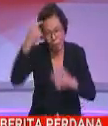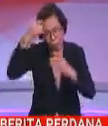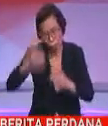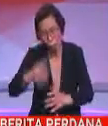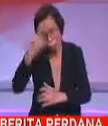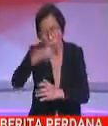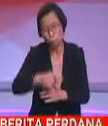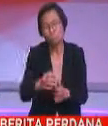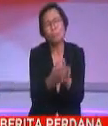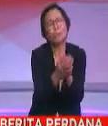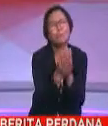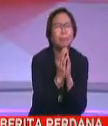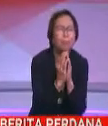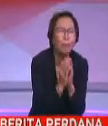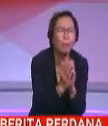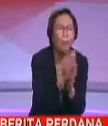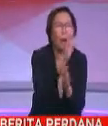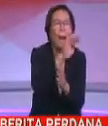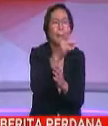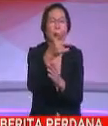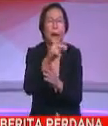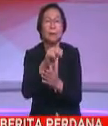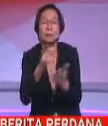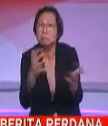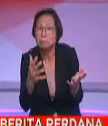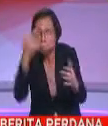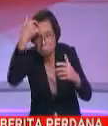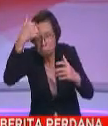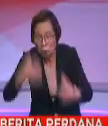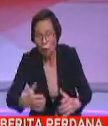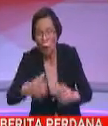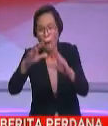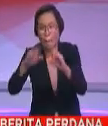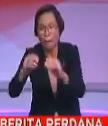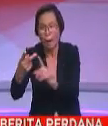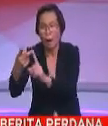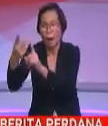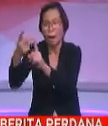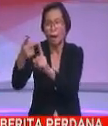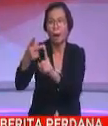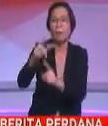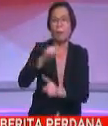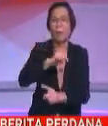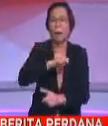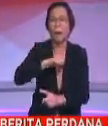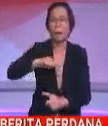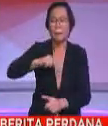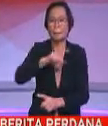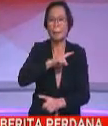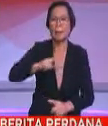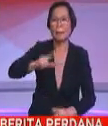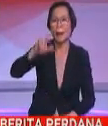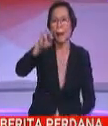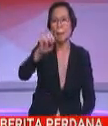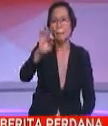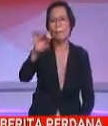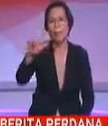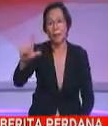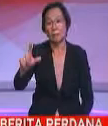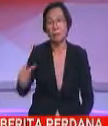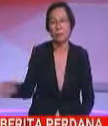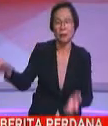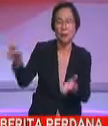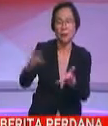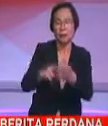Keputusan untuk membuat rayuan kepada MKN itu diputuskan selepas mesyuarat khas ahli lembaga pengarah MFL menerusi